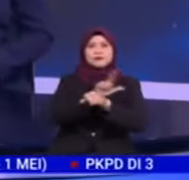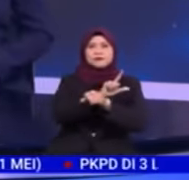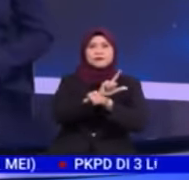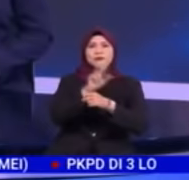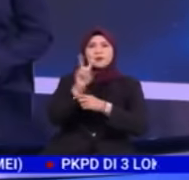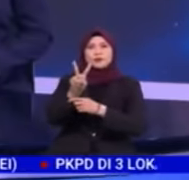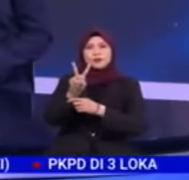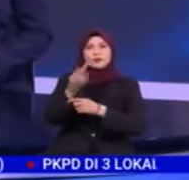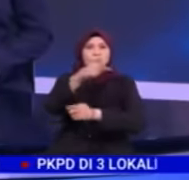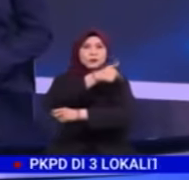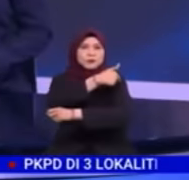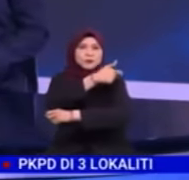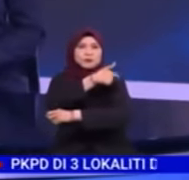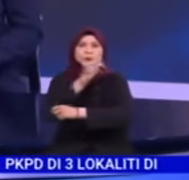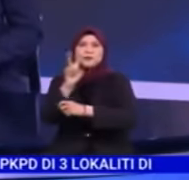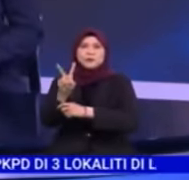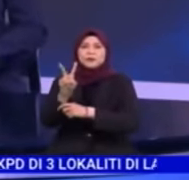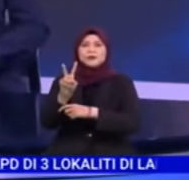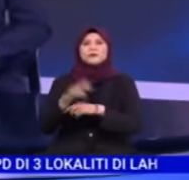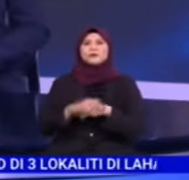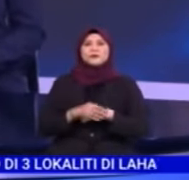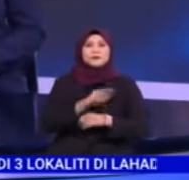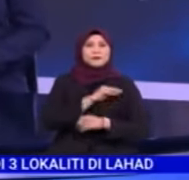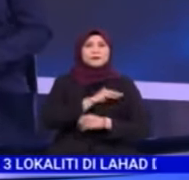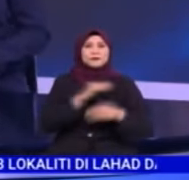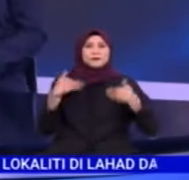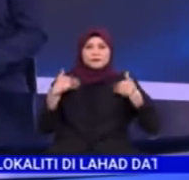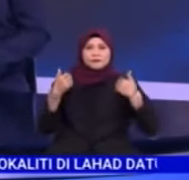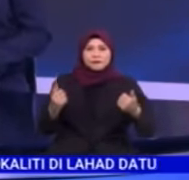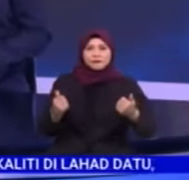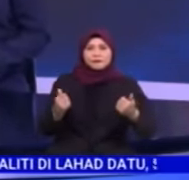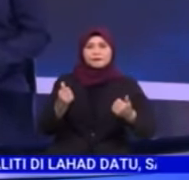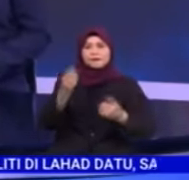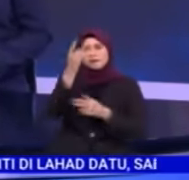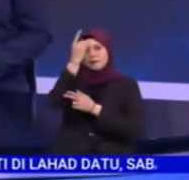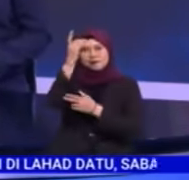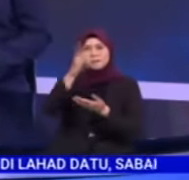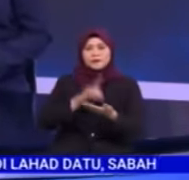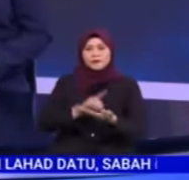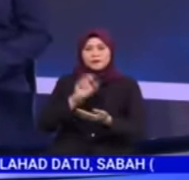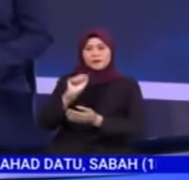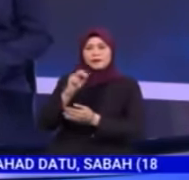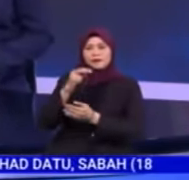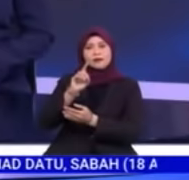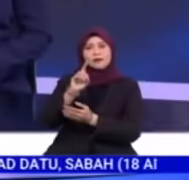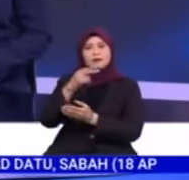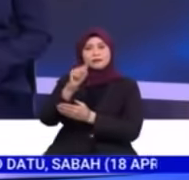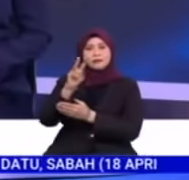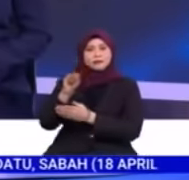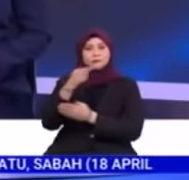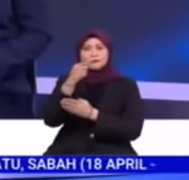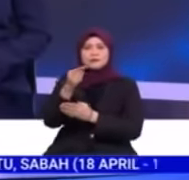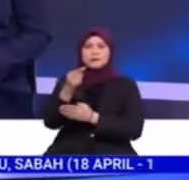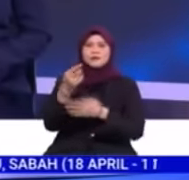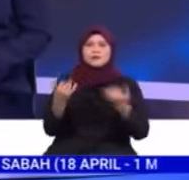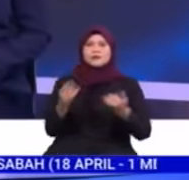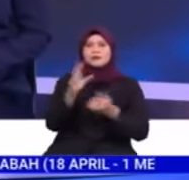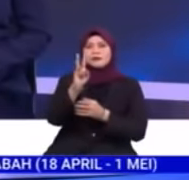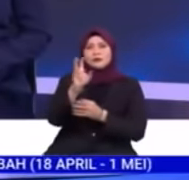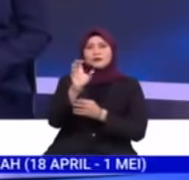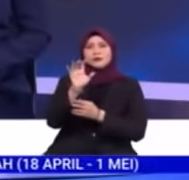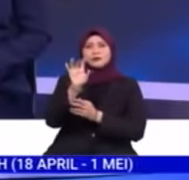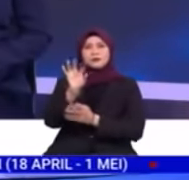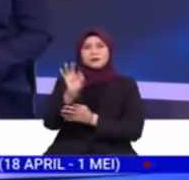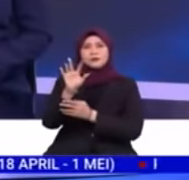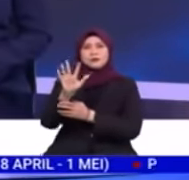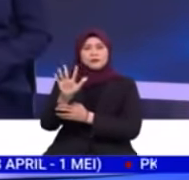2jo suntikan vaksin menurut Menteri Kesehatan Dato Sri dokter ada hamba bagi tempo yang sama 695wi